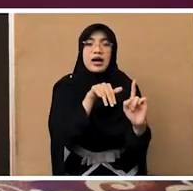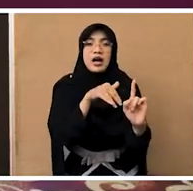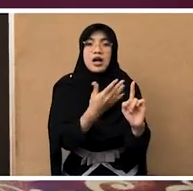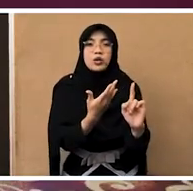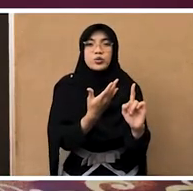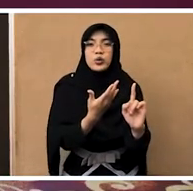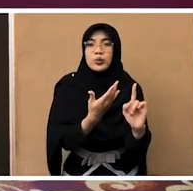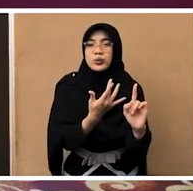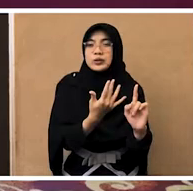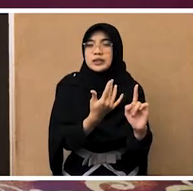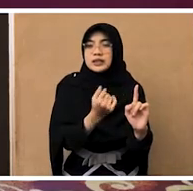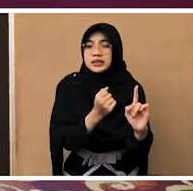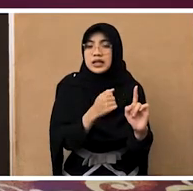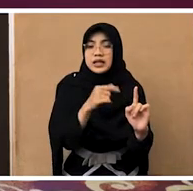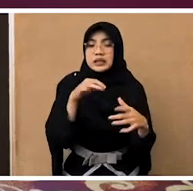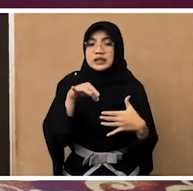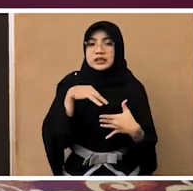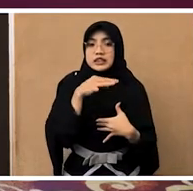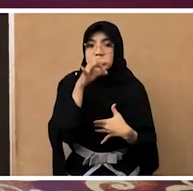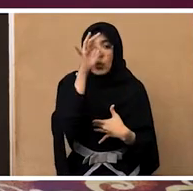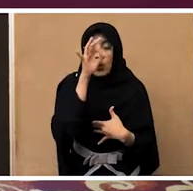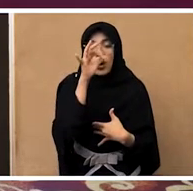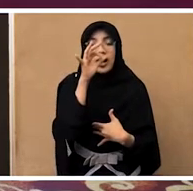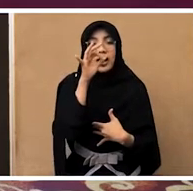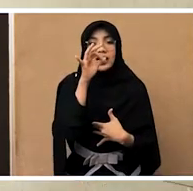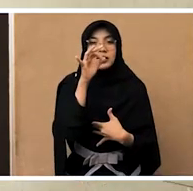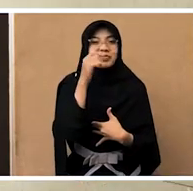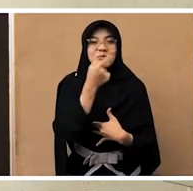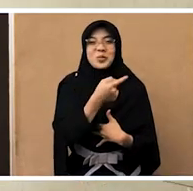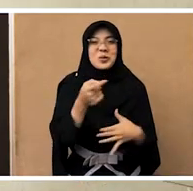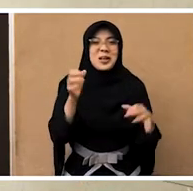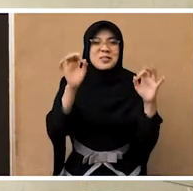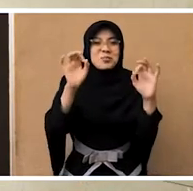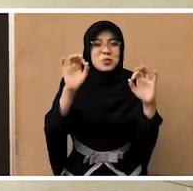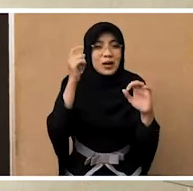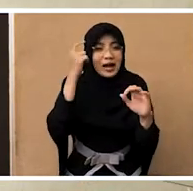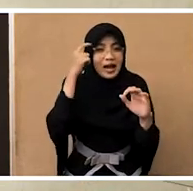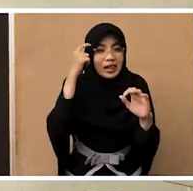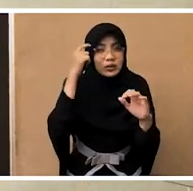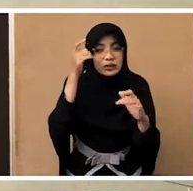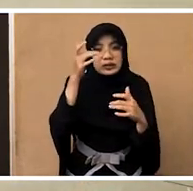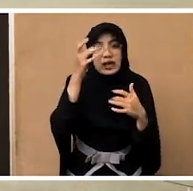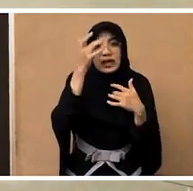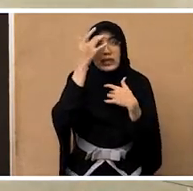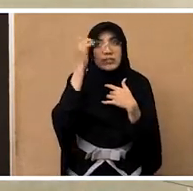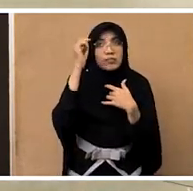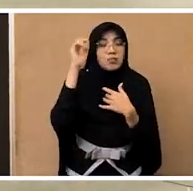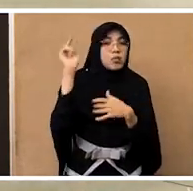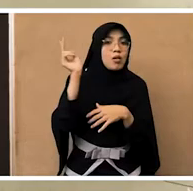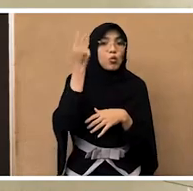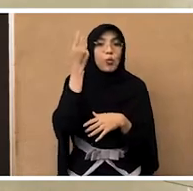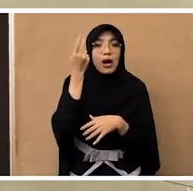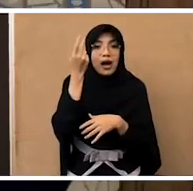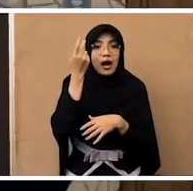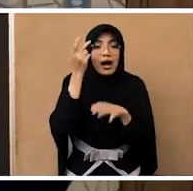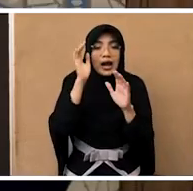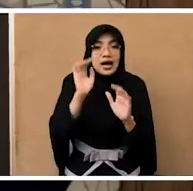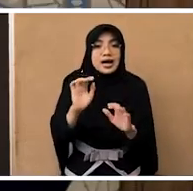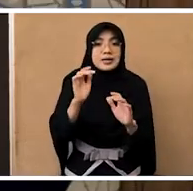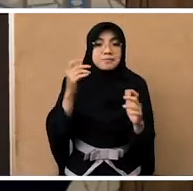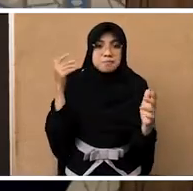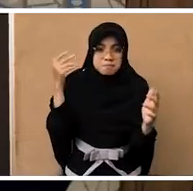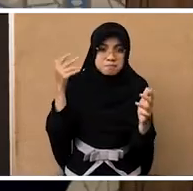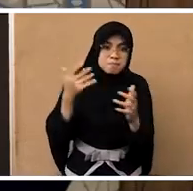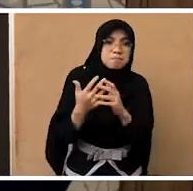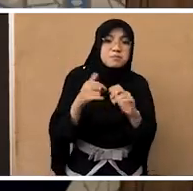istilahnya itu ada jiwanya Nah itu Nah jadi mindset